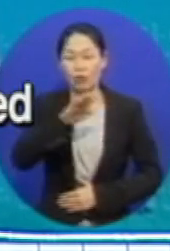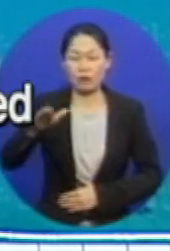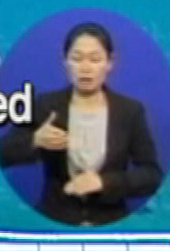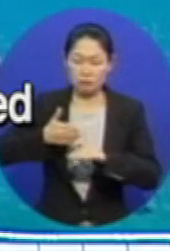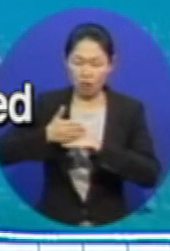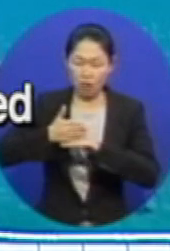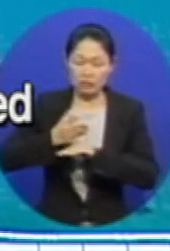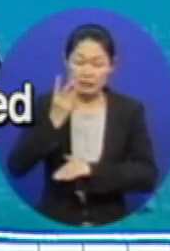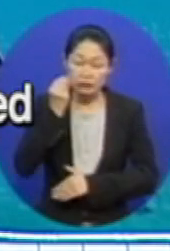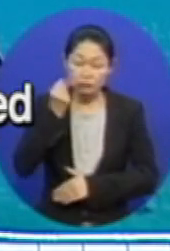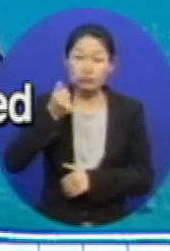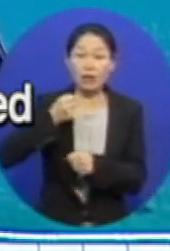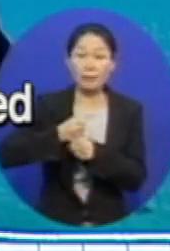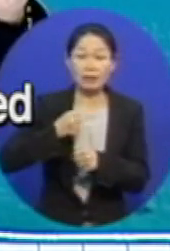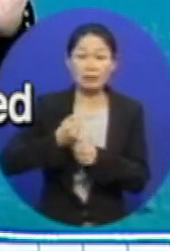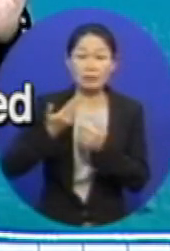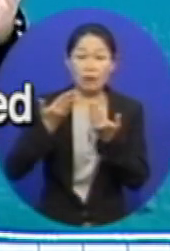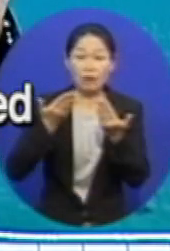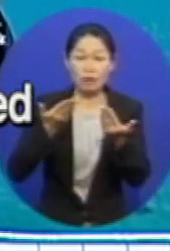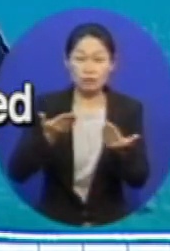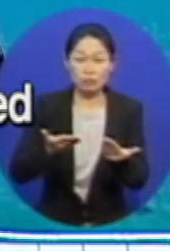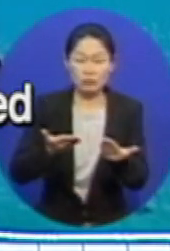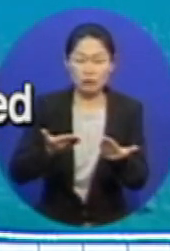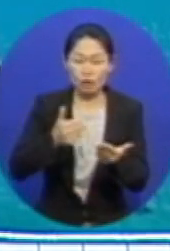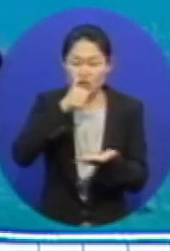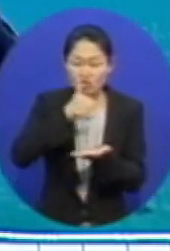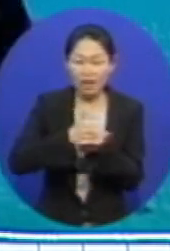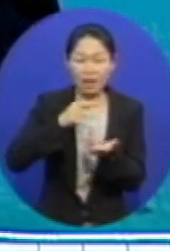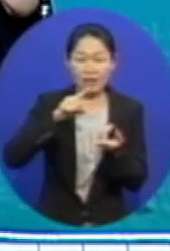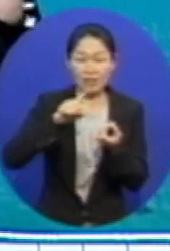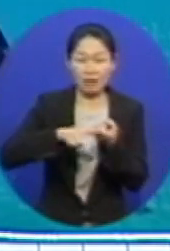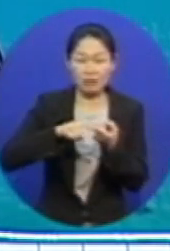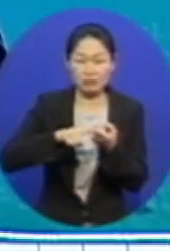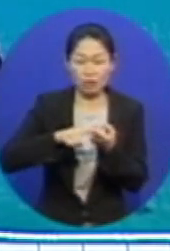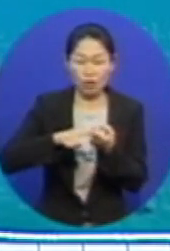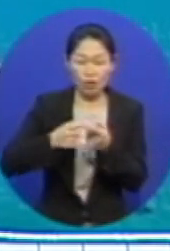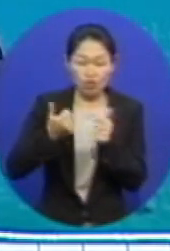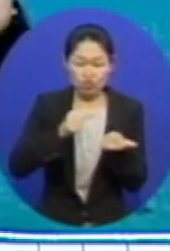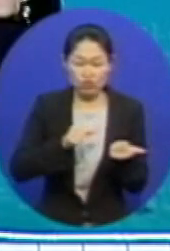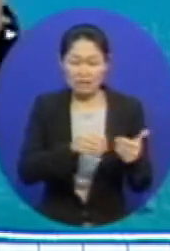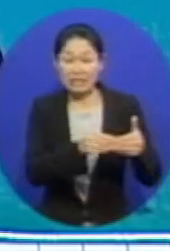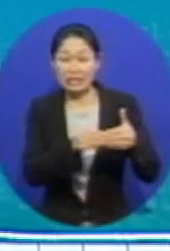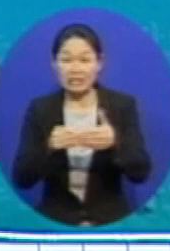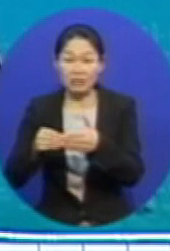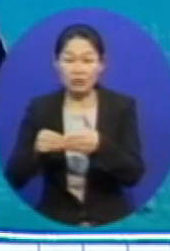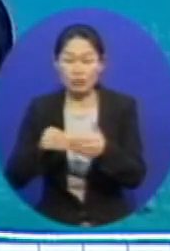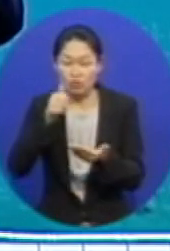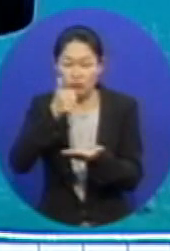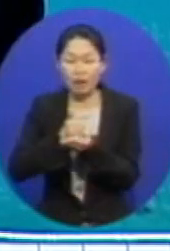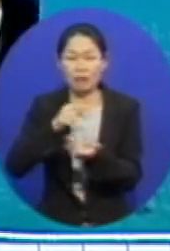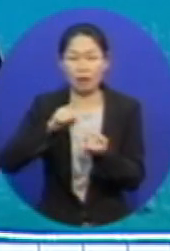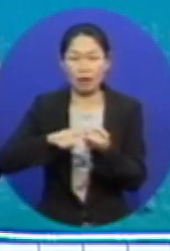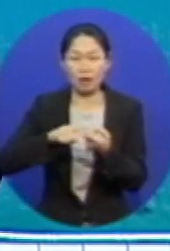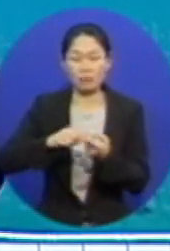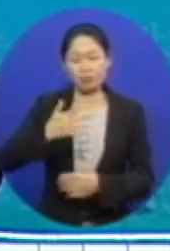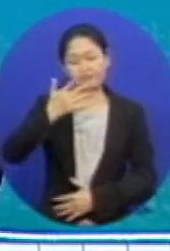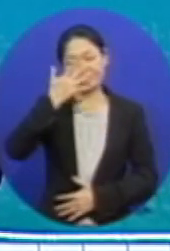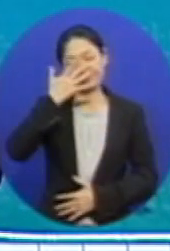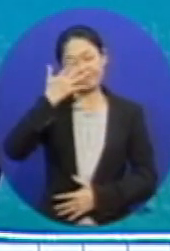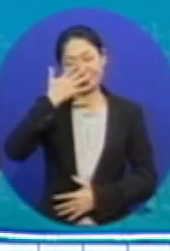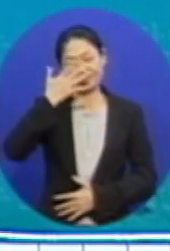익숙해지게 하면서 죄에 대해서 죽음으로 이끌어가는 무리를 죽음으로 이끌어가는 죄에 대해서 무감각하게